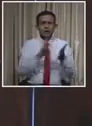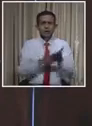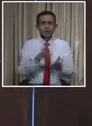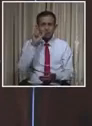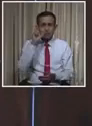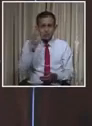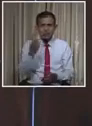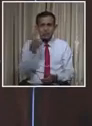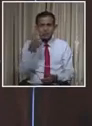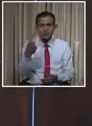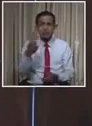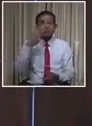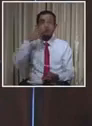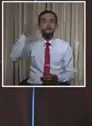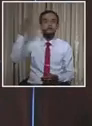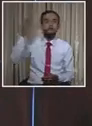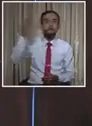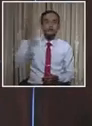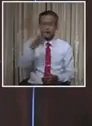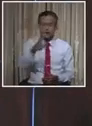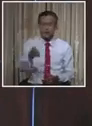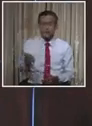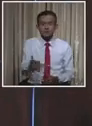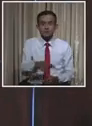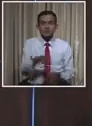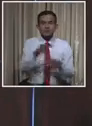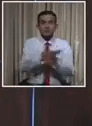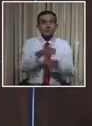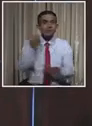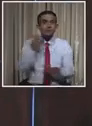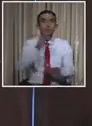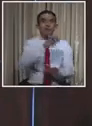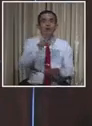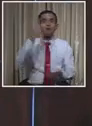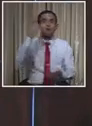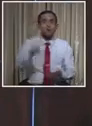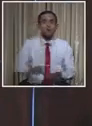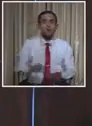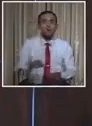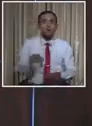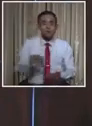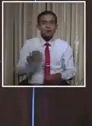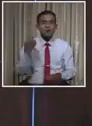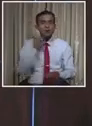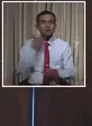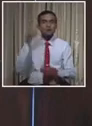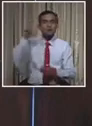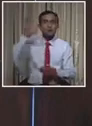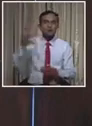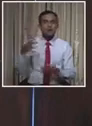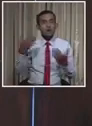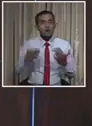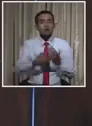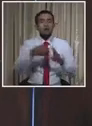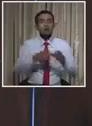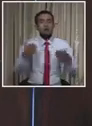දෙයක් ජර්මනියේ එක දවසකට කොරෝනා රෝගීන් 65000 මේ වසංගතය දුරු කරන්න ඒ රටවල් ගොඩක්